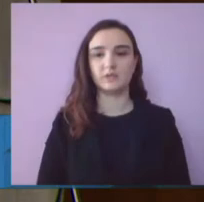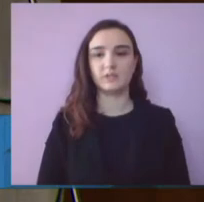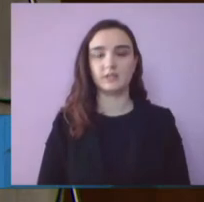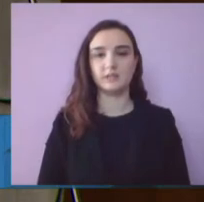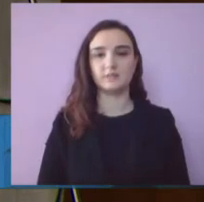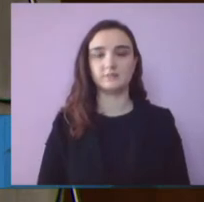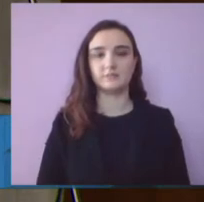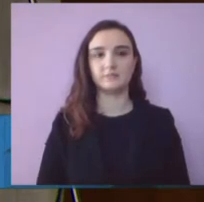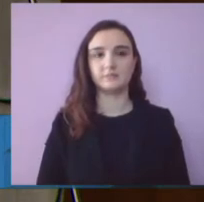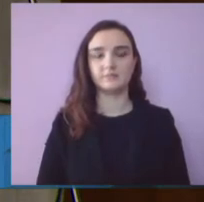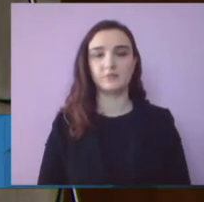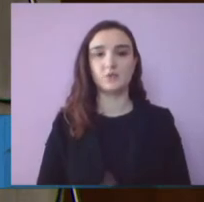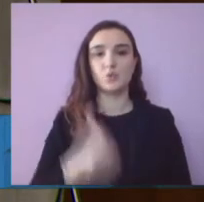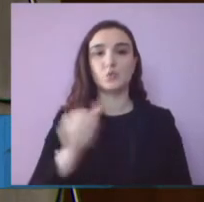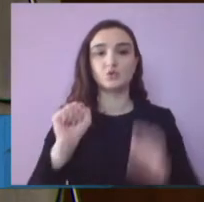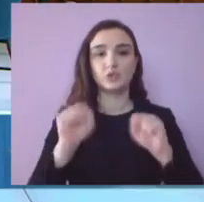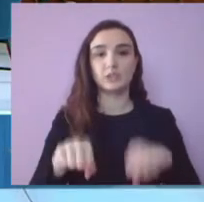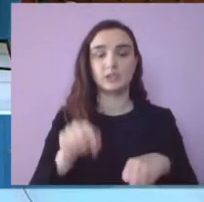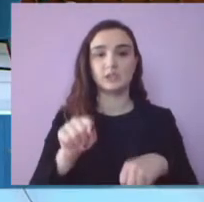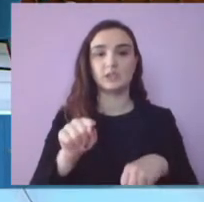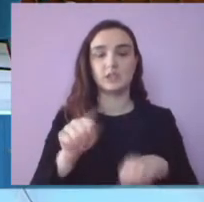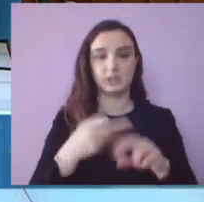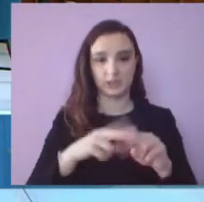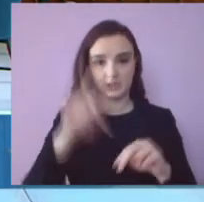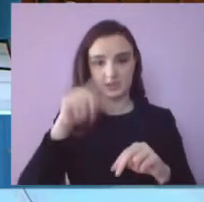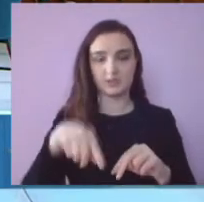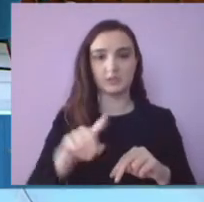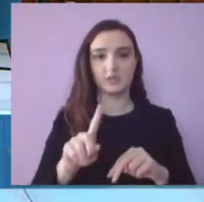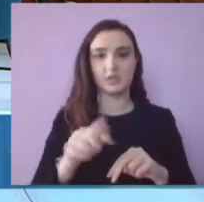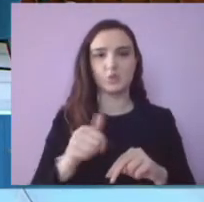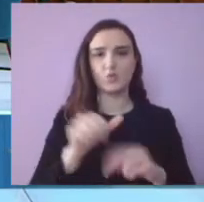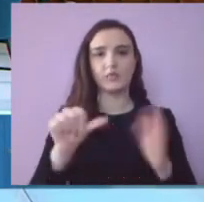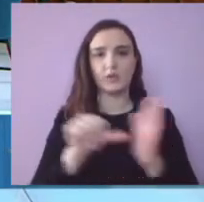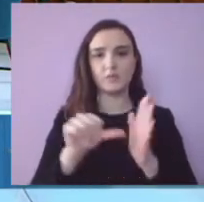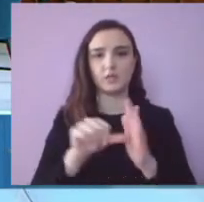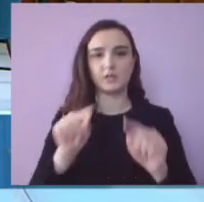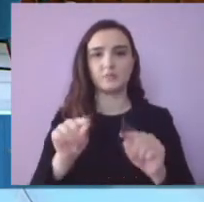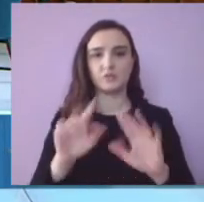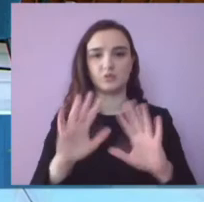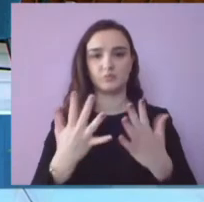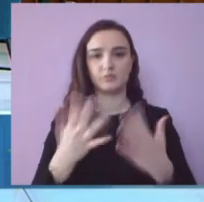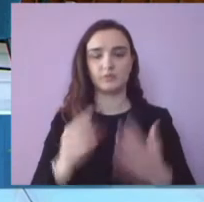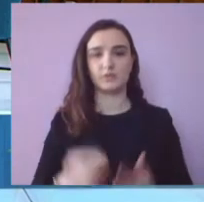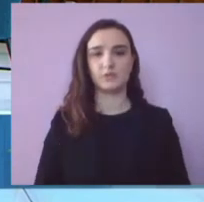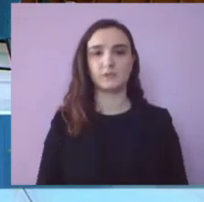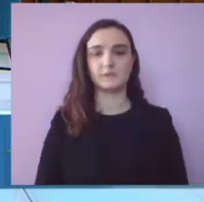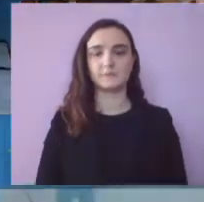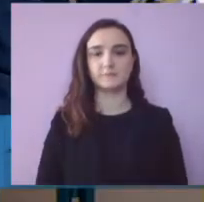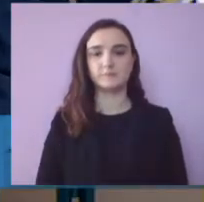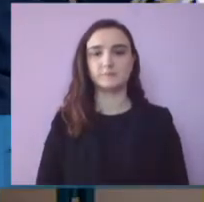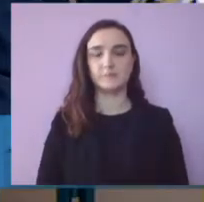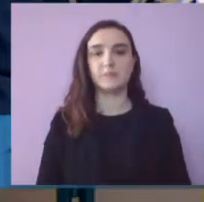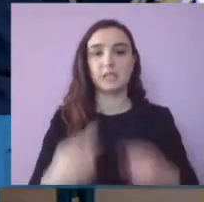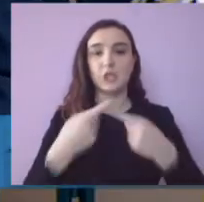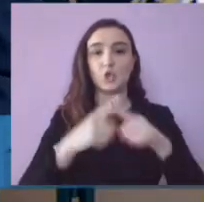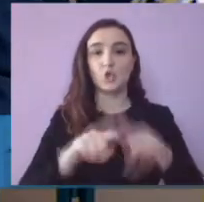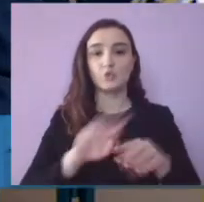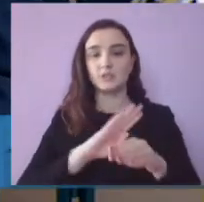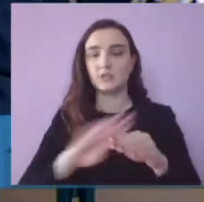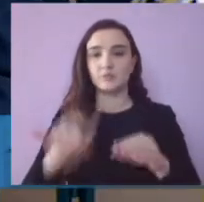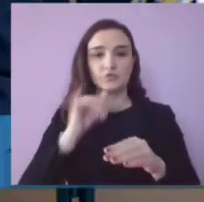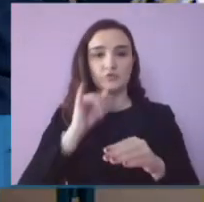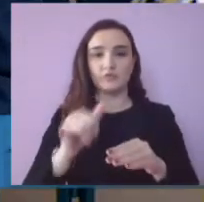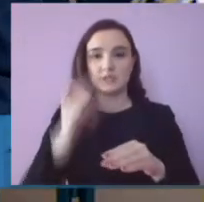შუალედი, როგორ შეიძლება? იცით რა არის? რა, როგორ ვეხმარებით ამ შემთხვევაში? კი ბატონო, ტექნოლოგიების გარეშე ვერ იარსებებს